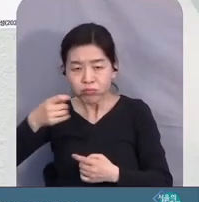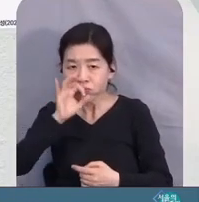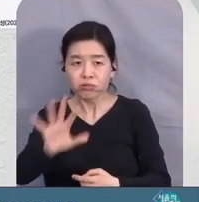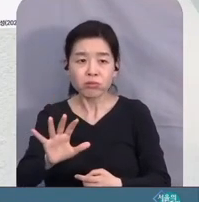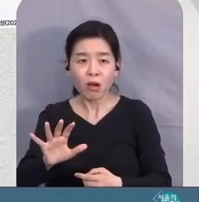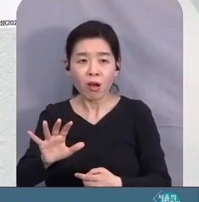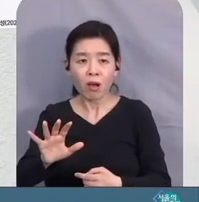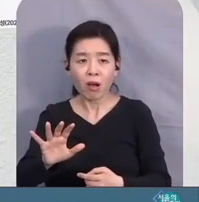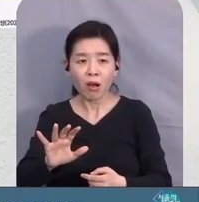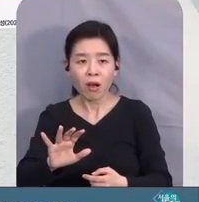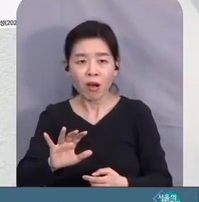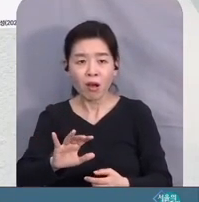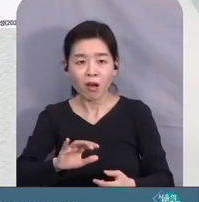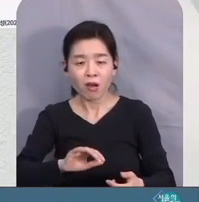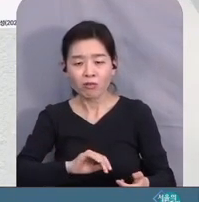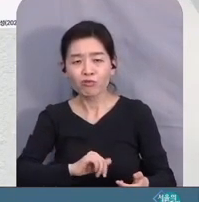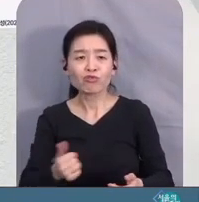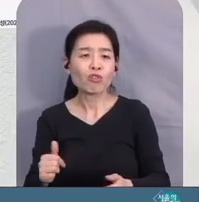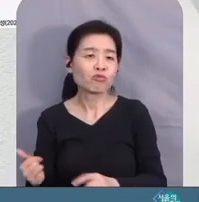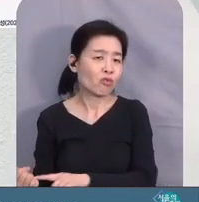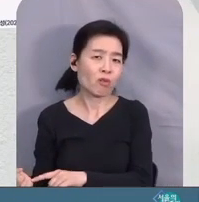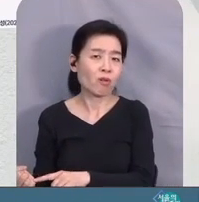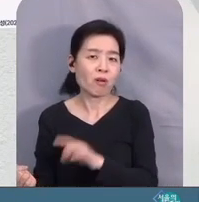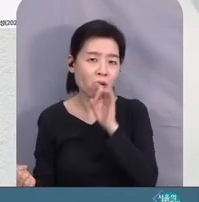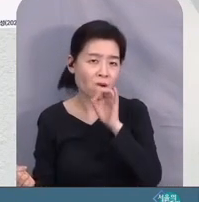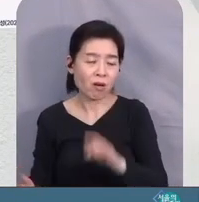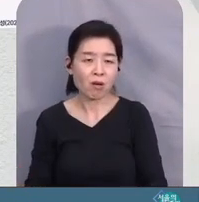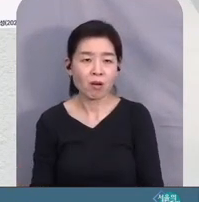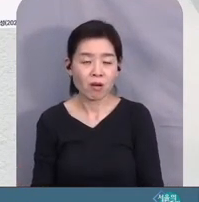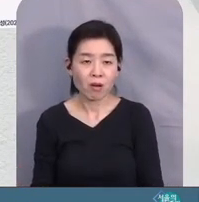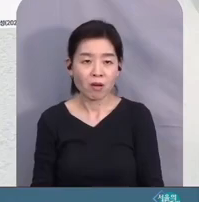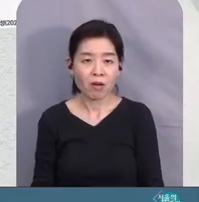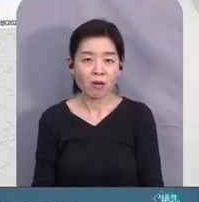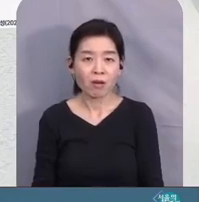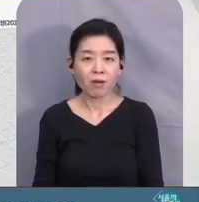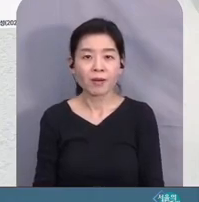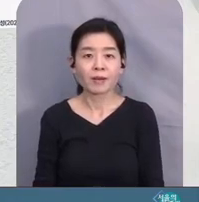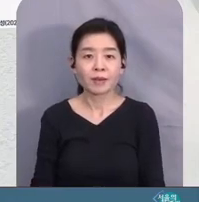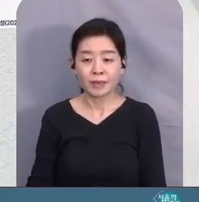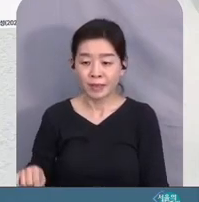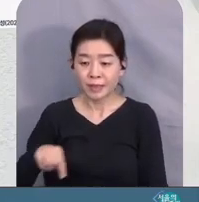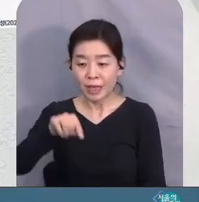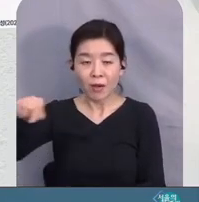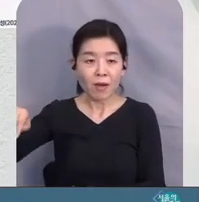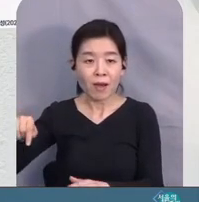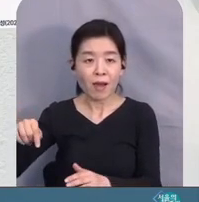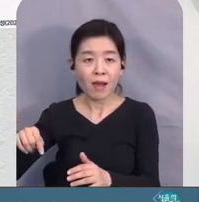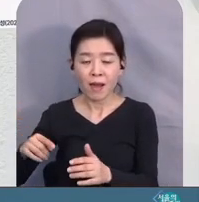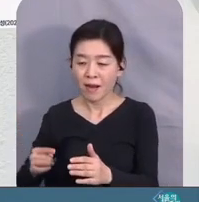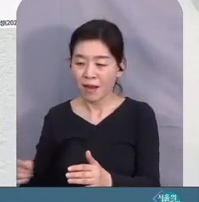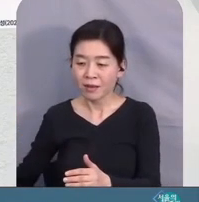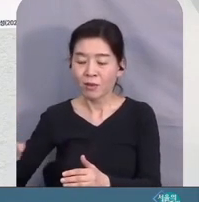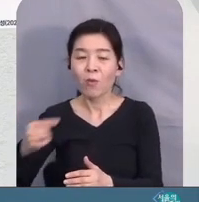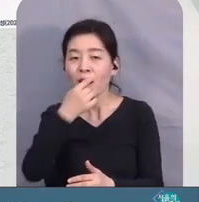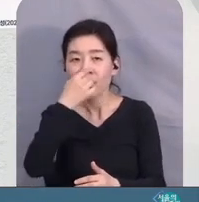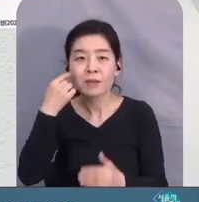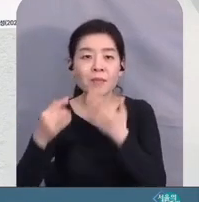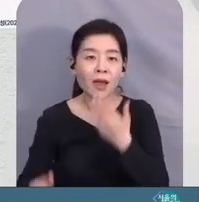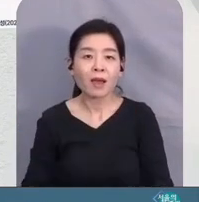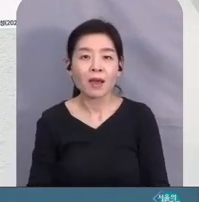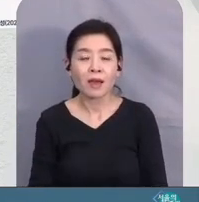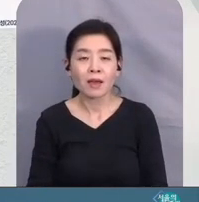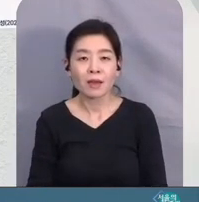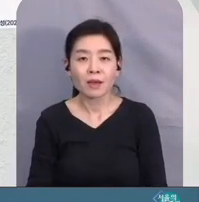이 안에서 어떻게 벌어지는지 우리는 간접적으로 확인할 수가 있는데 그거를 억지로